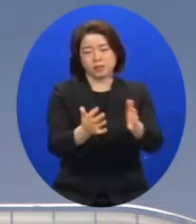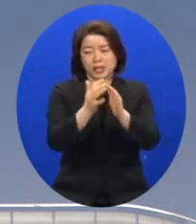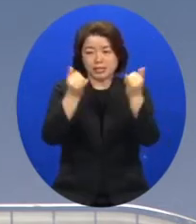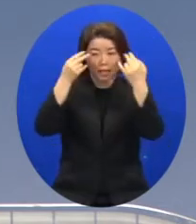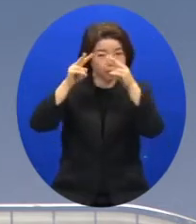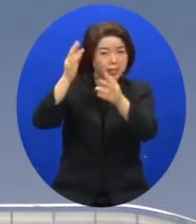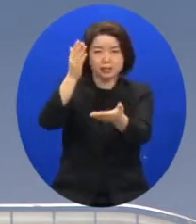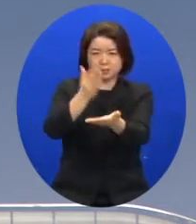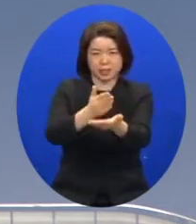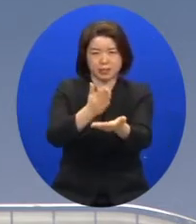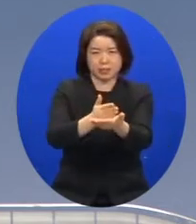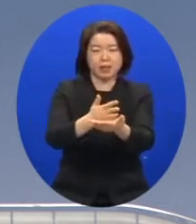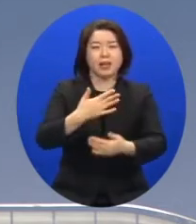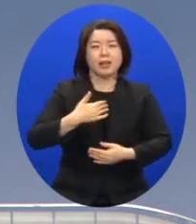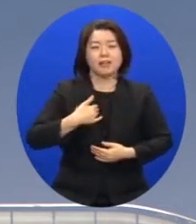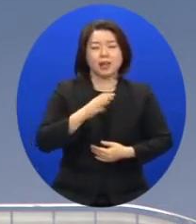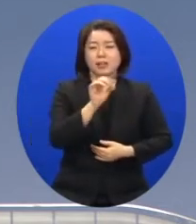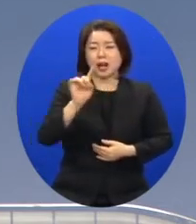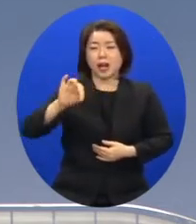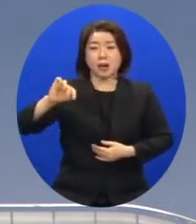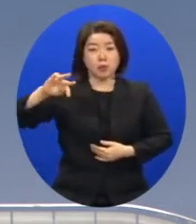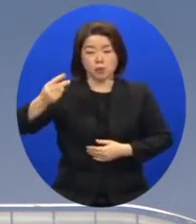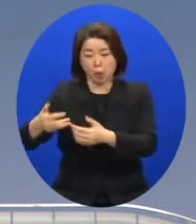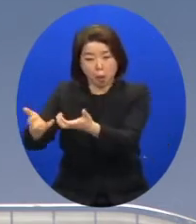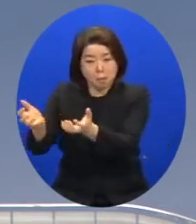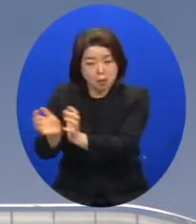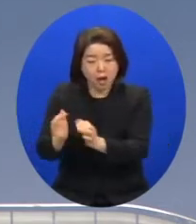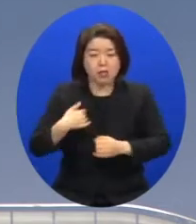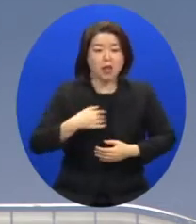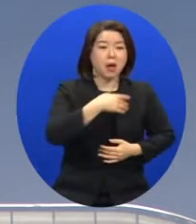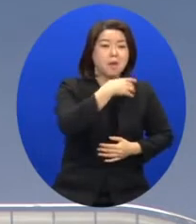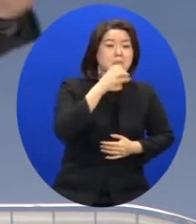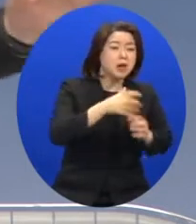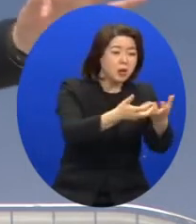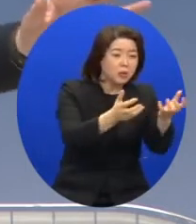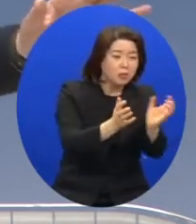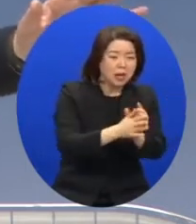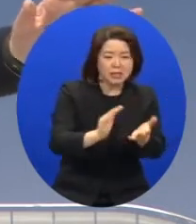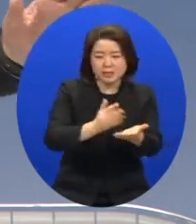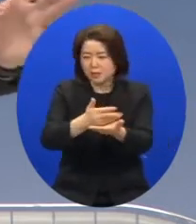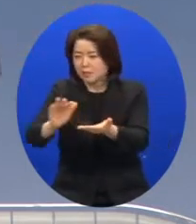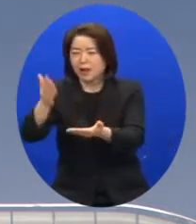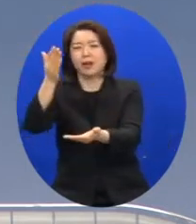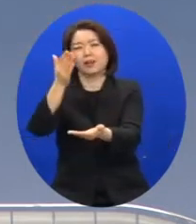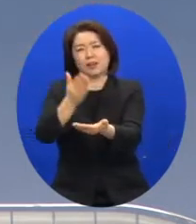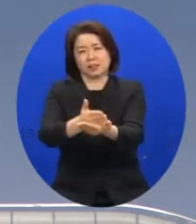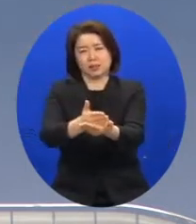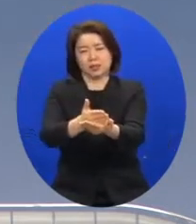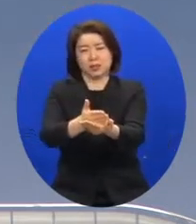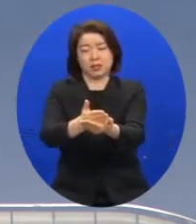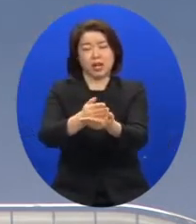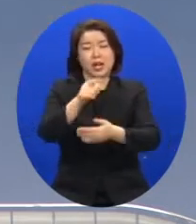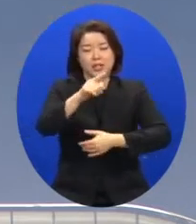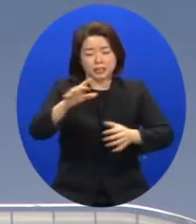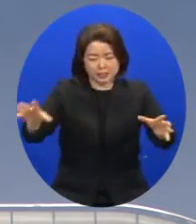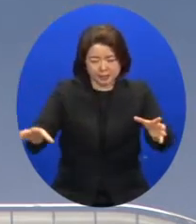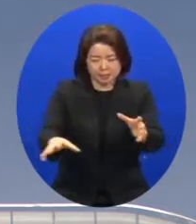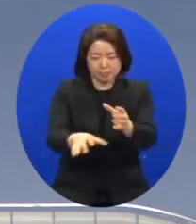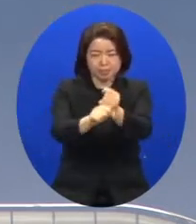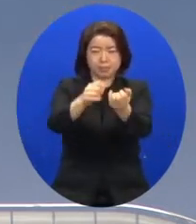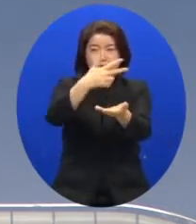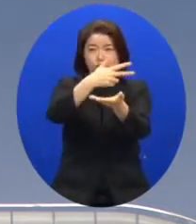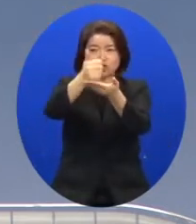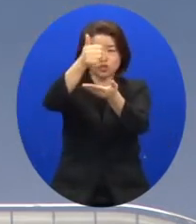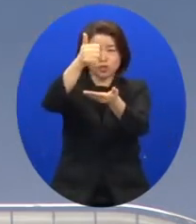마세요 나를 아볼로 펴다 나는 바울 파단 베드로 또 제발 그렇게 하지 말고 그 주인 되시는 예수님을